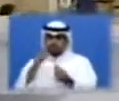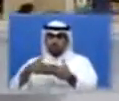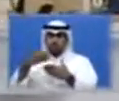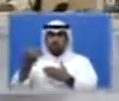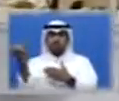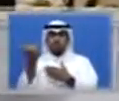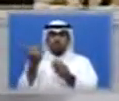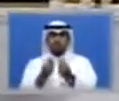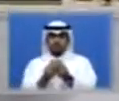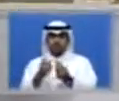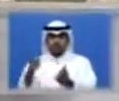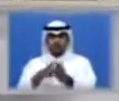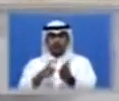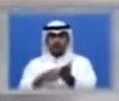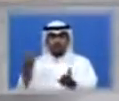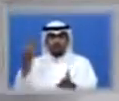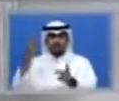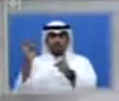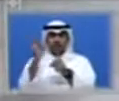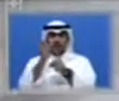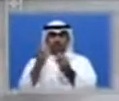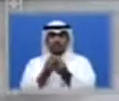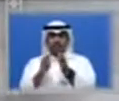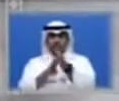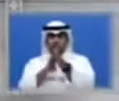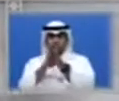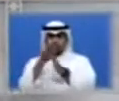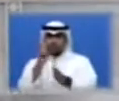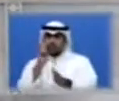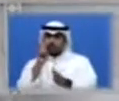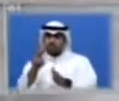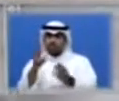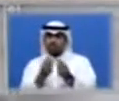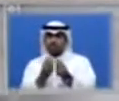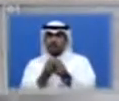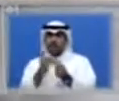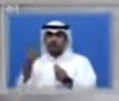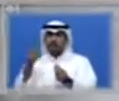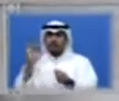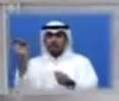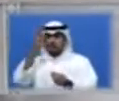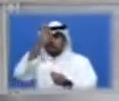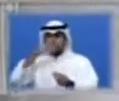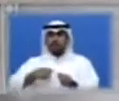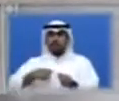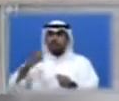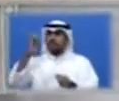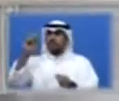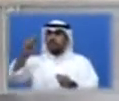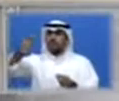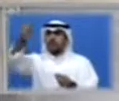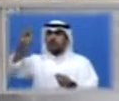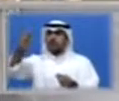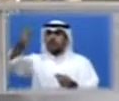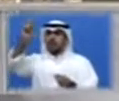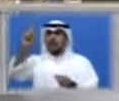حيث استهدف مشروع القانون المقترح تطوير النظر إلى المعاملة الجنائية للأحداث ليكون